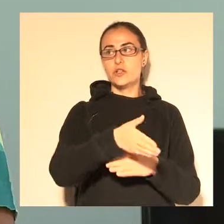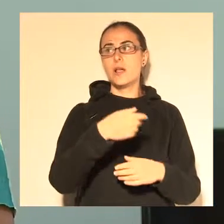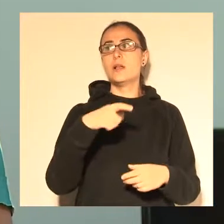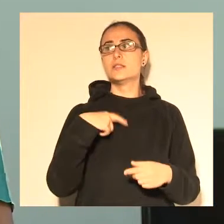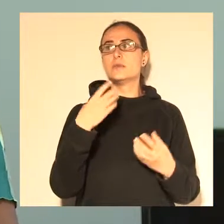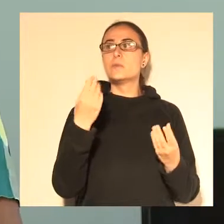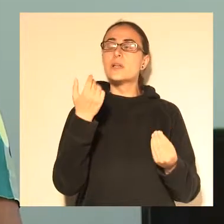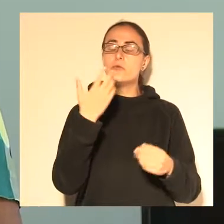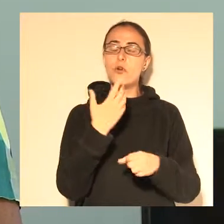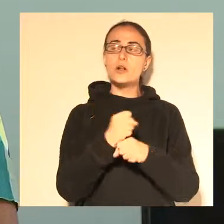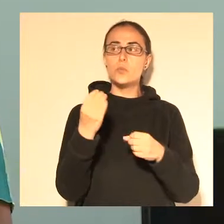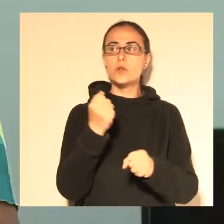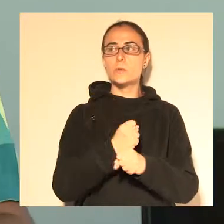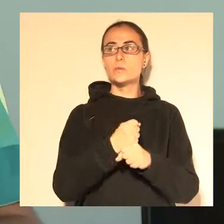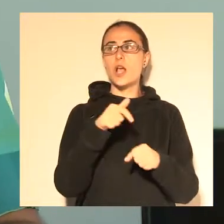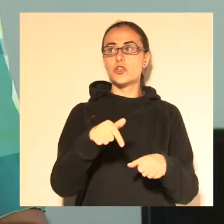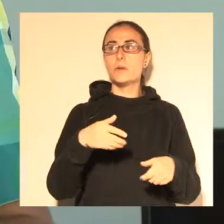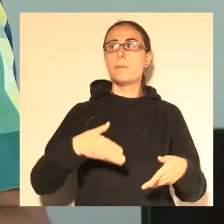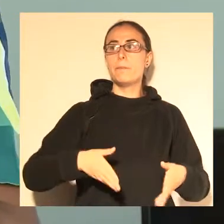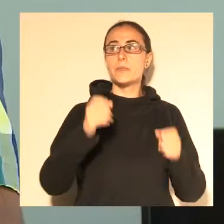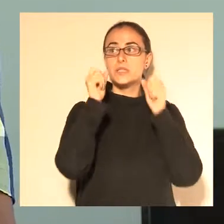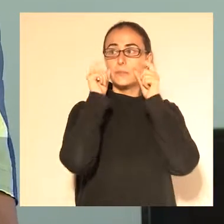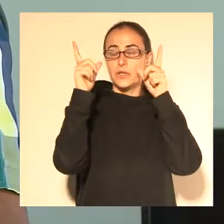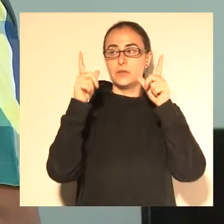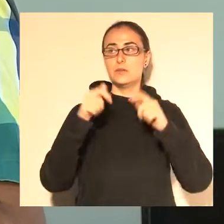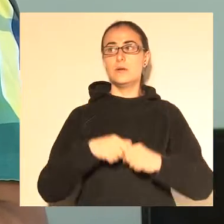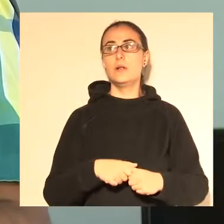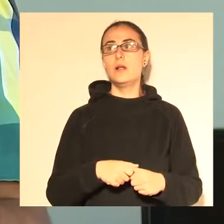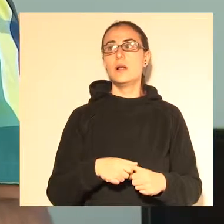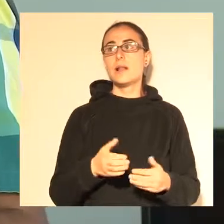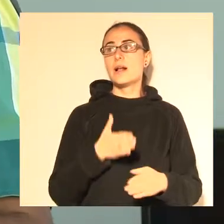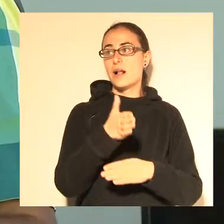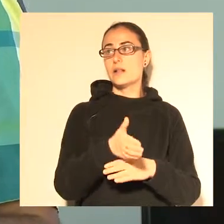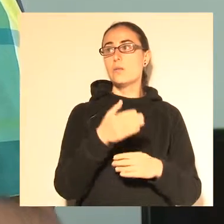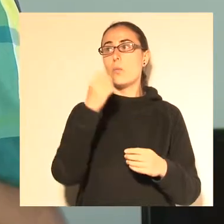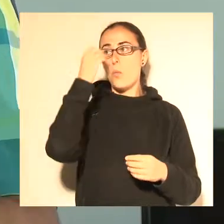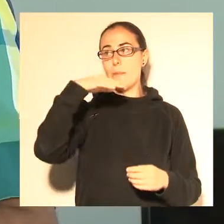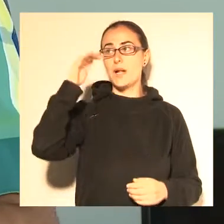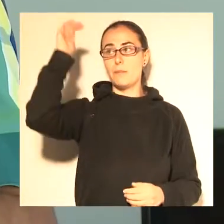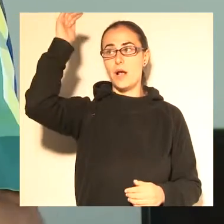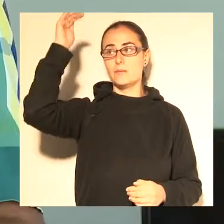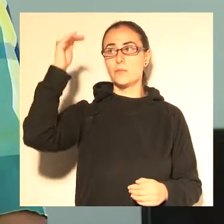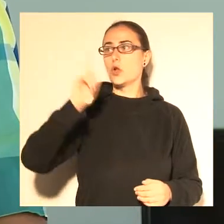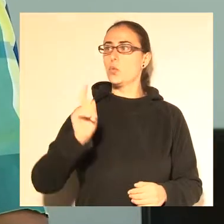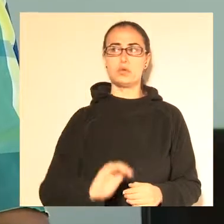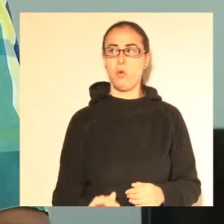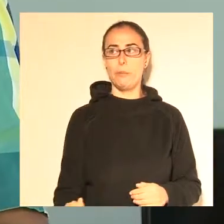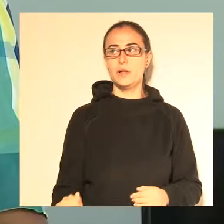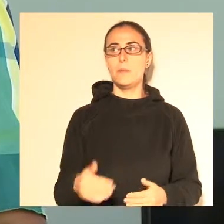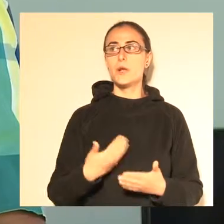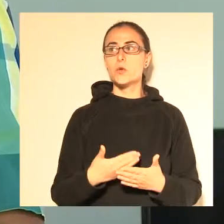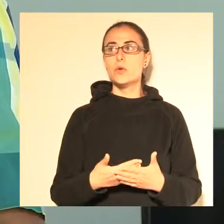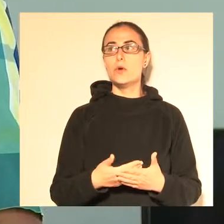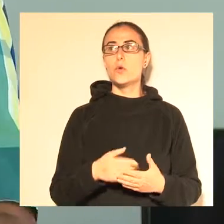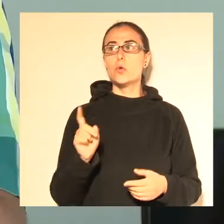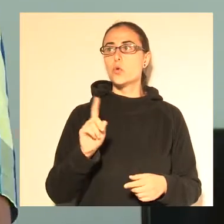mult este de lucrat la acceptarea acestor copii de către de către oamenii mari nu de către copii pentru